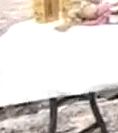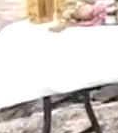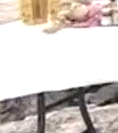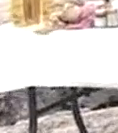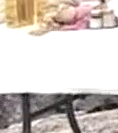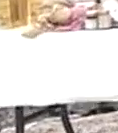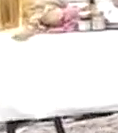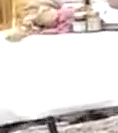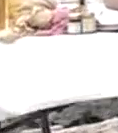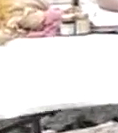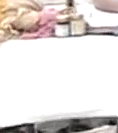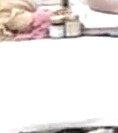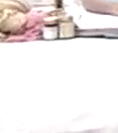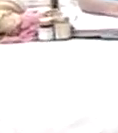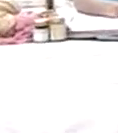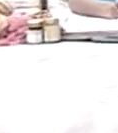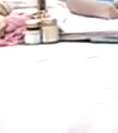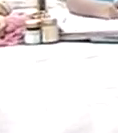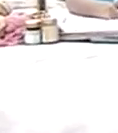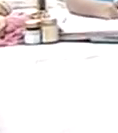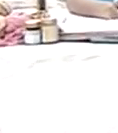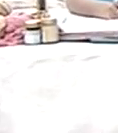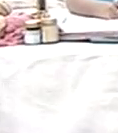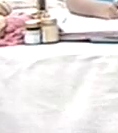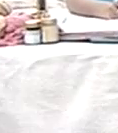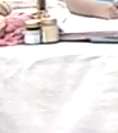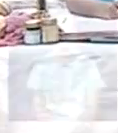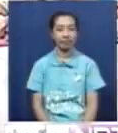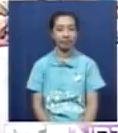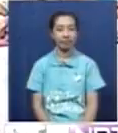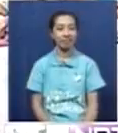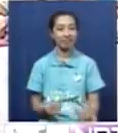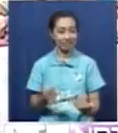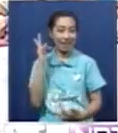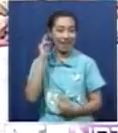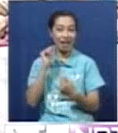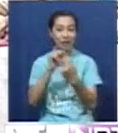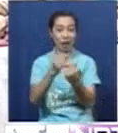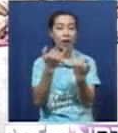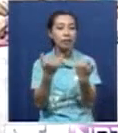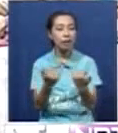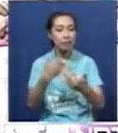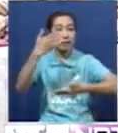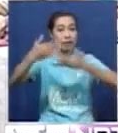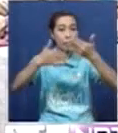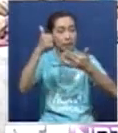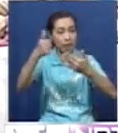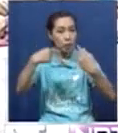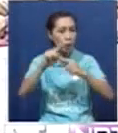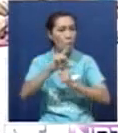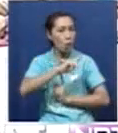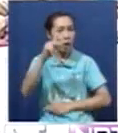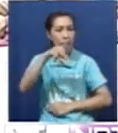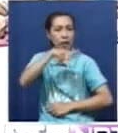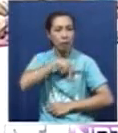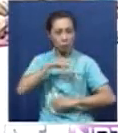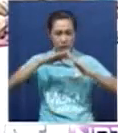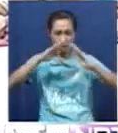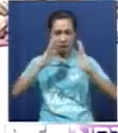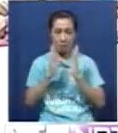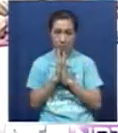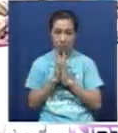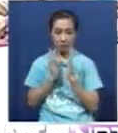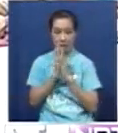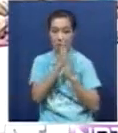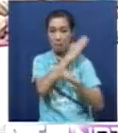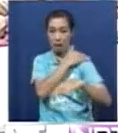มาติดตามข่าวกันต่อนะคะช่วงนี้มาดูกิจกรรมดีๆนะคะในช่วงเทศกาลเข้าพรรษานะคะก็อยากเชิญชวนพุทธศาสนิกชนทุกคนนะคะมา